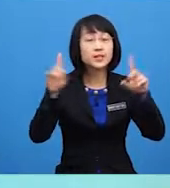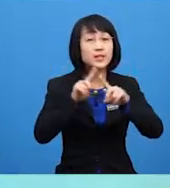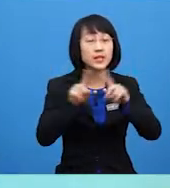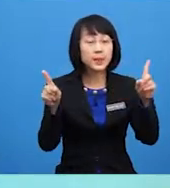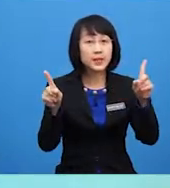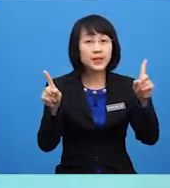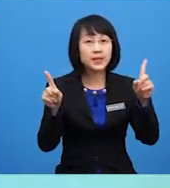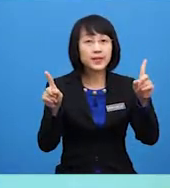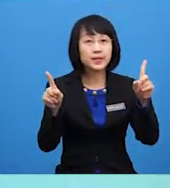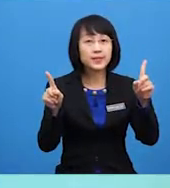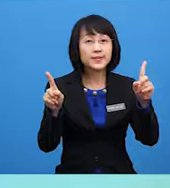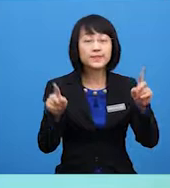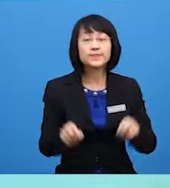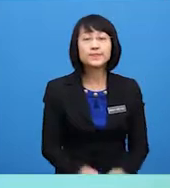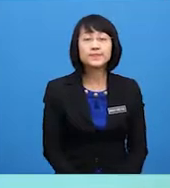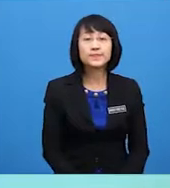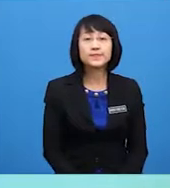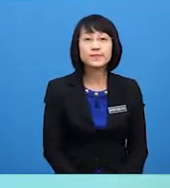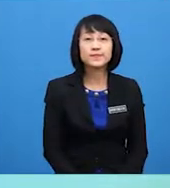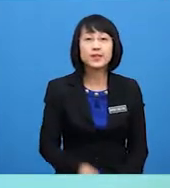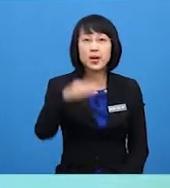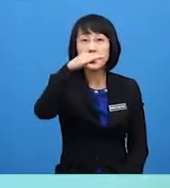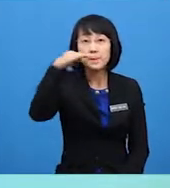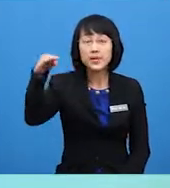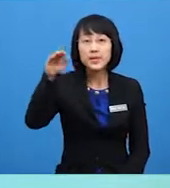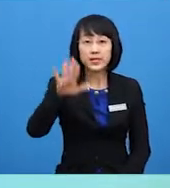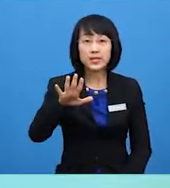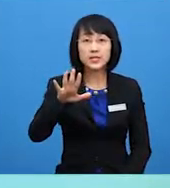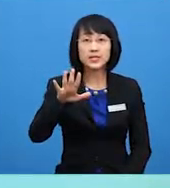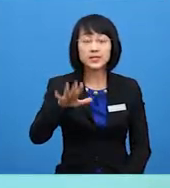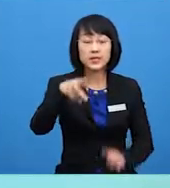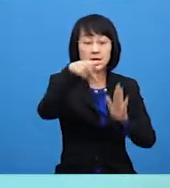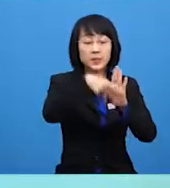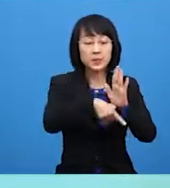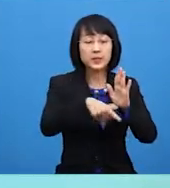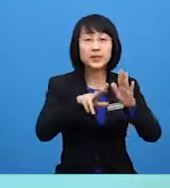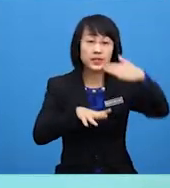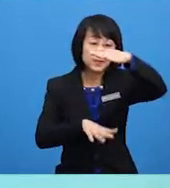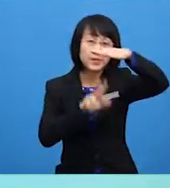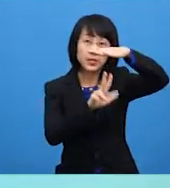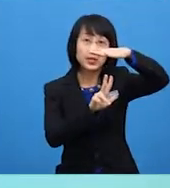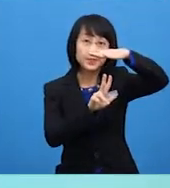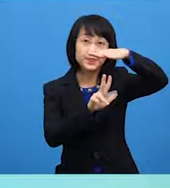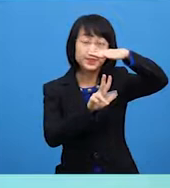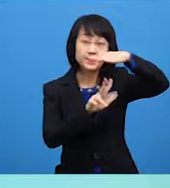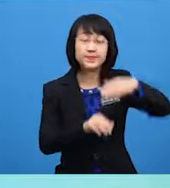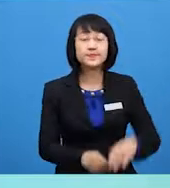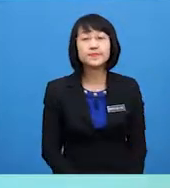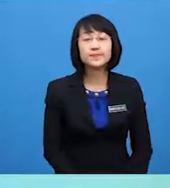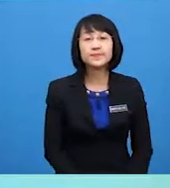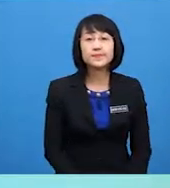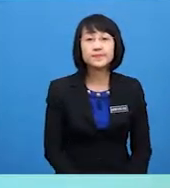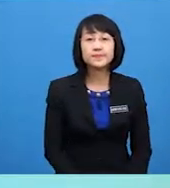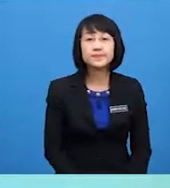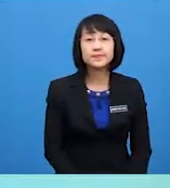tetapi simbol pertiga dalam kod Braille perlu berada satu baris